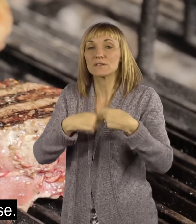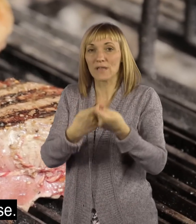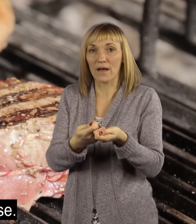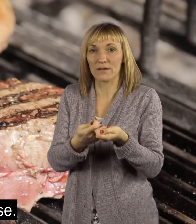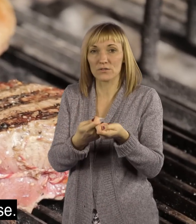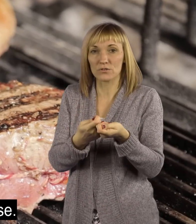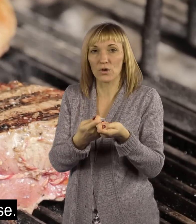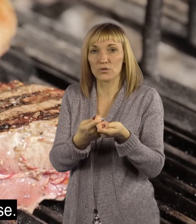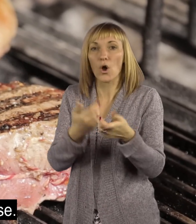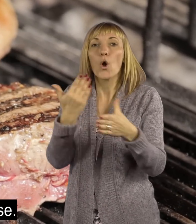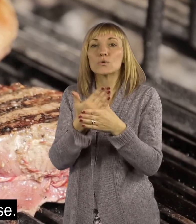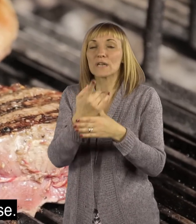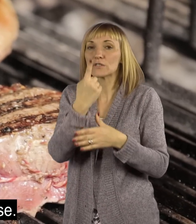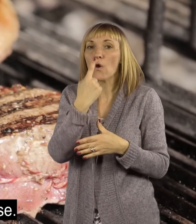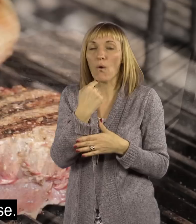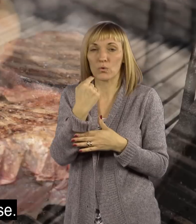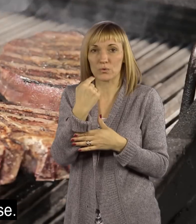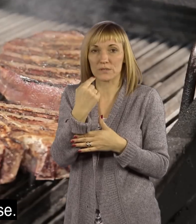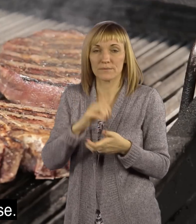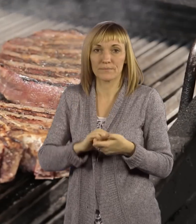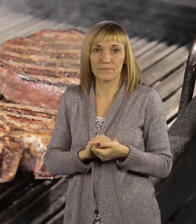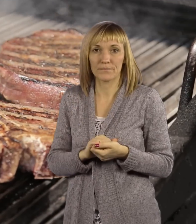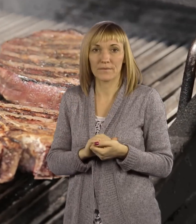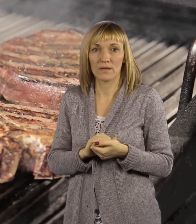dajejo ustrezne okuse.